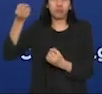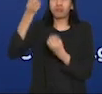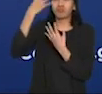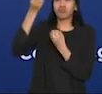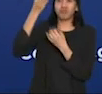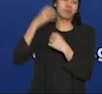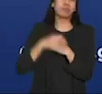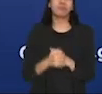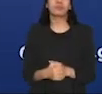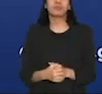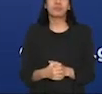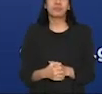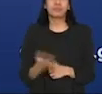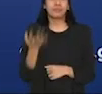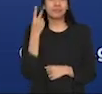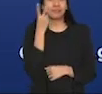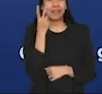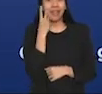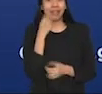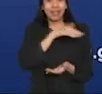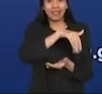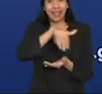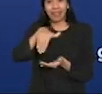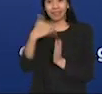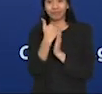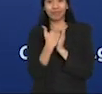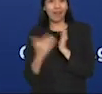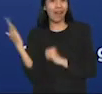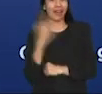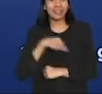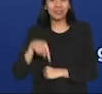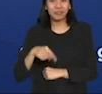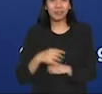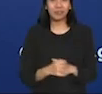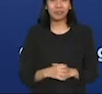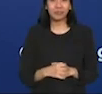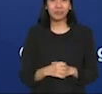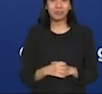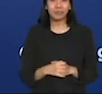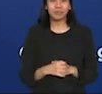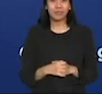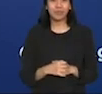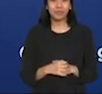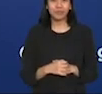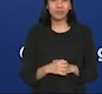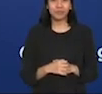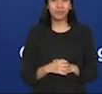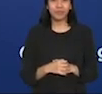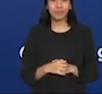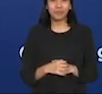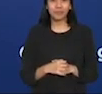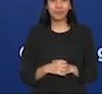Mari kita lihat data sampai dengan hari ini Hai sampai saat ini dari